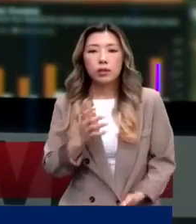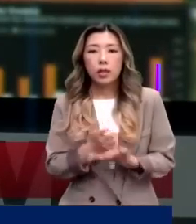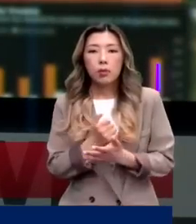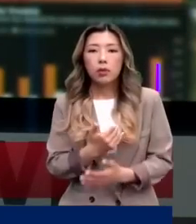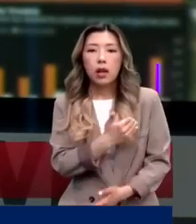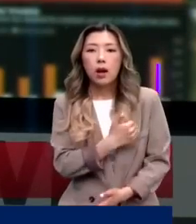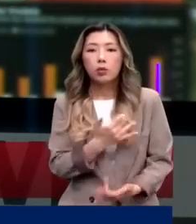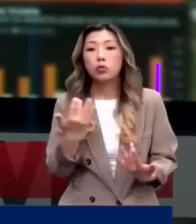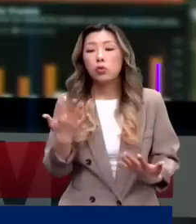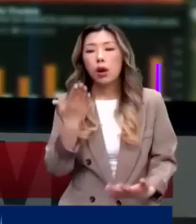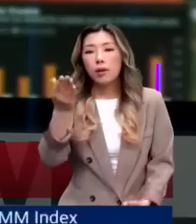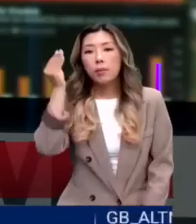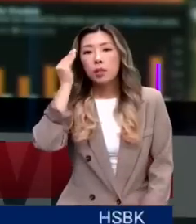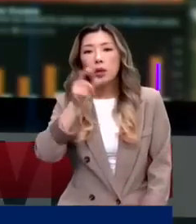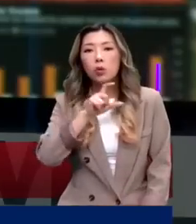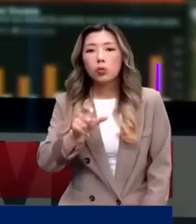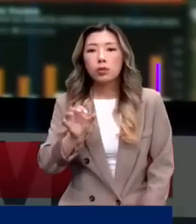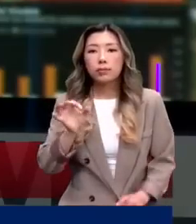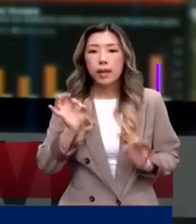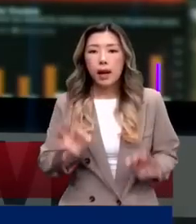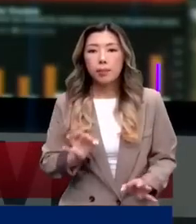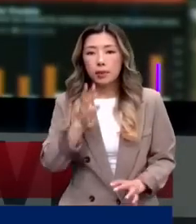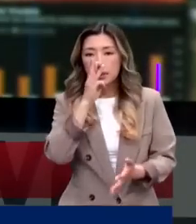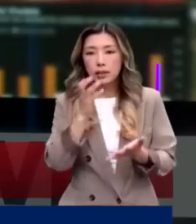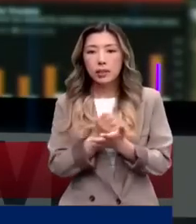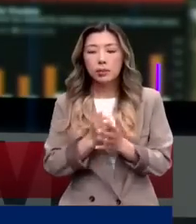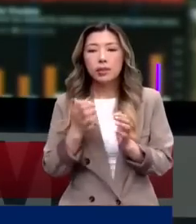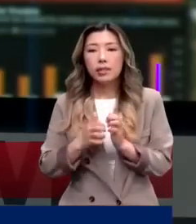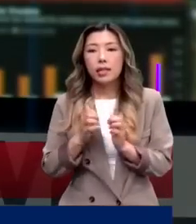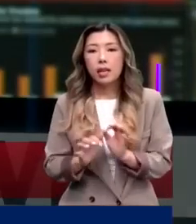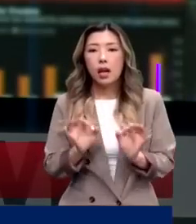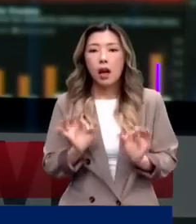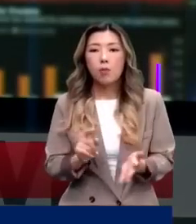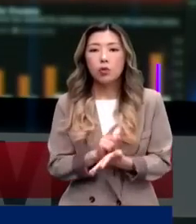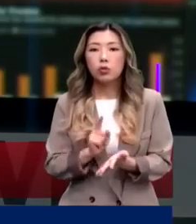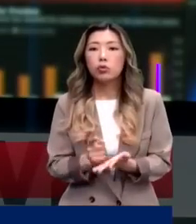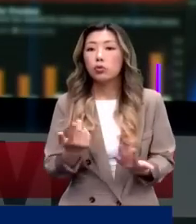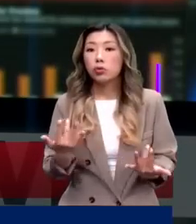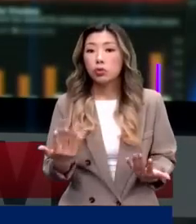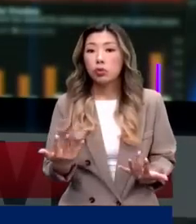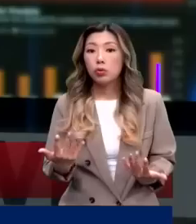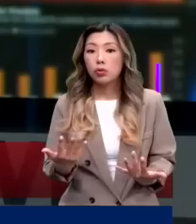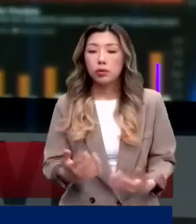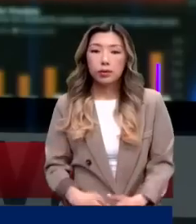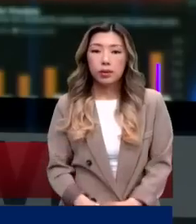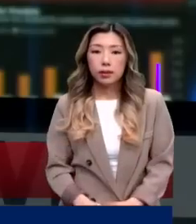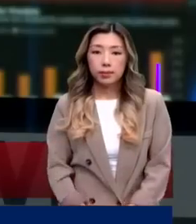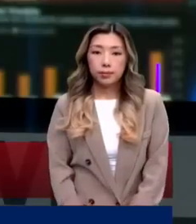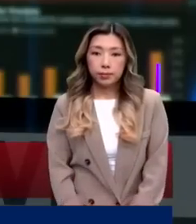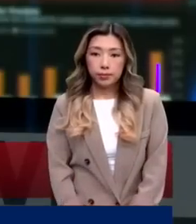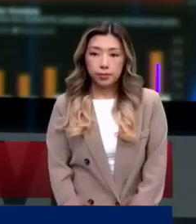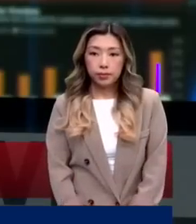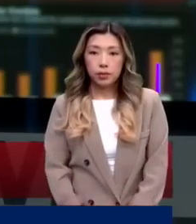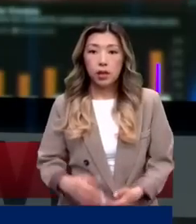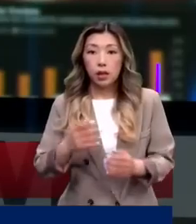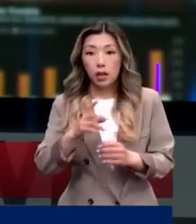взгляд, какой доход, ну или какая зарплата может быть среднестатистического жителя страны сегодня приемлемая, нормальная? Вот статистика